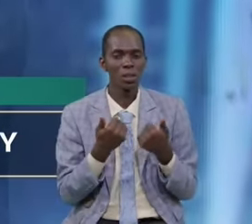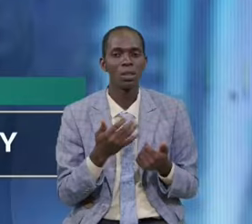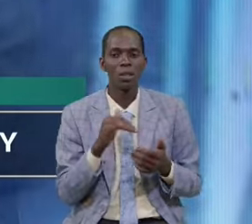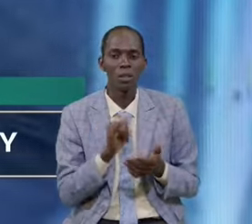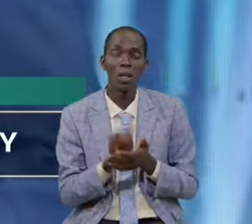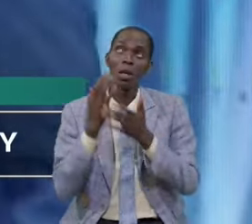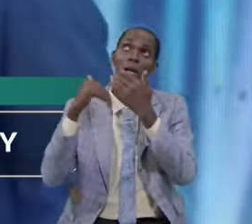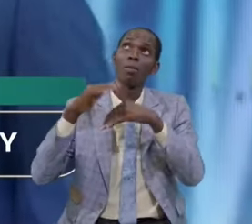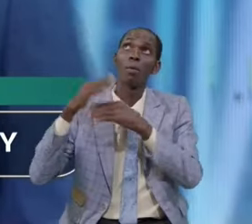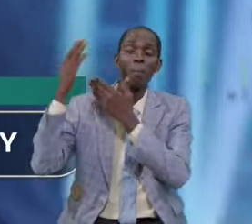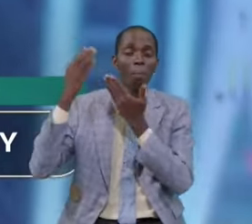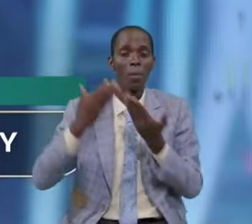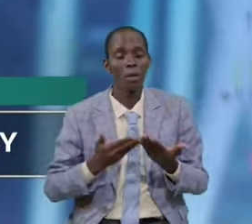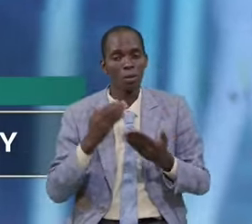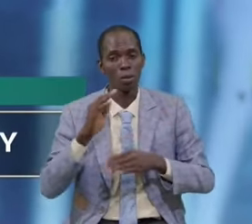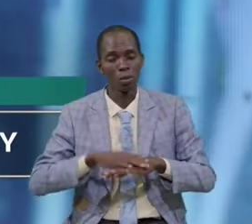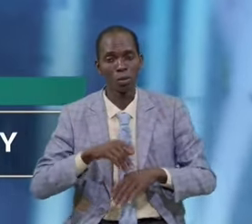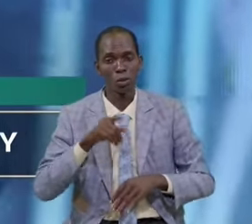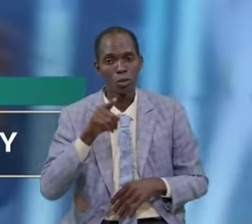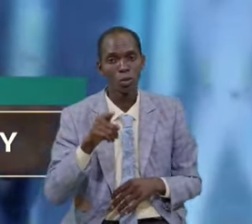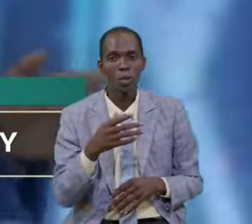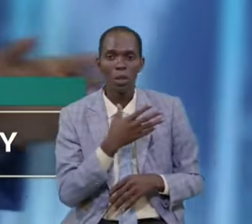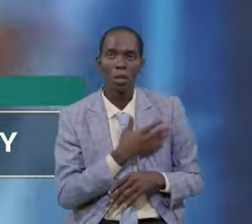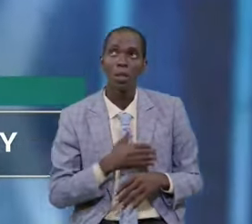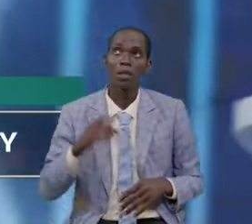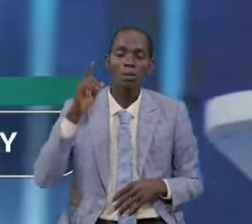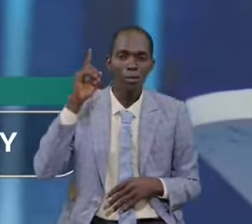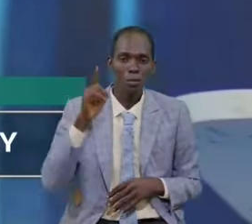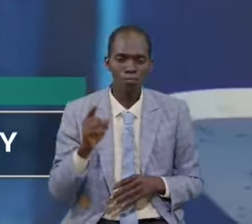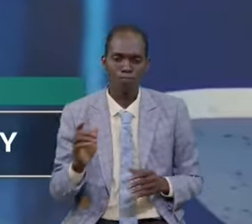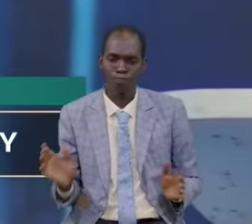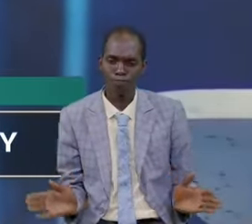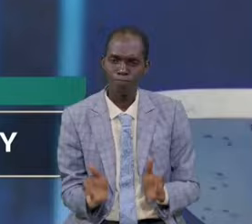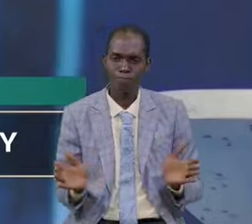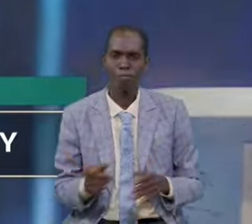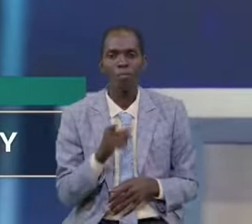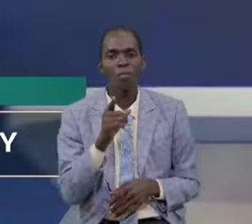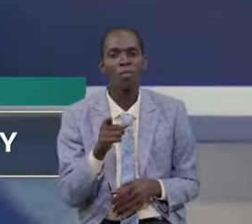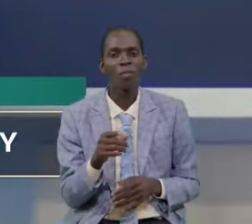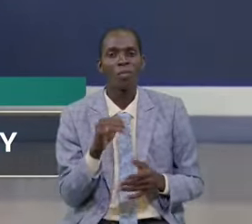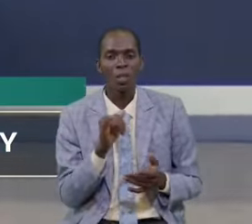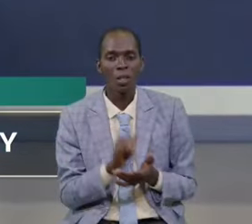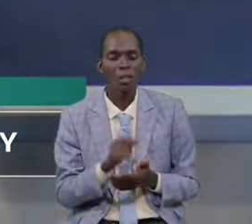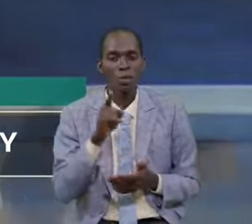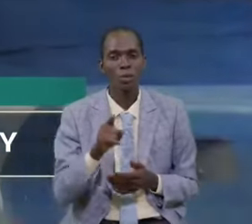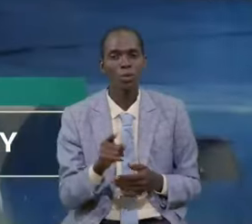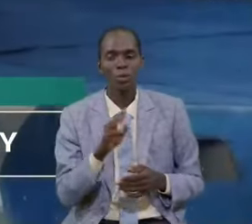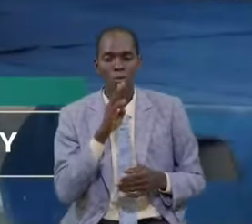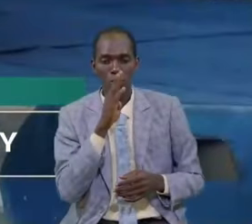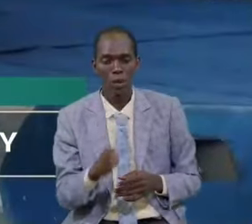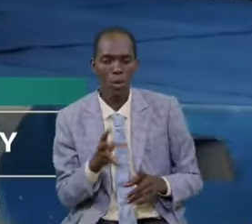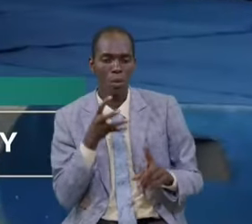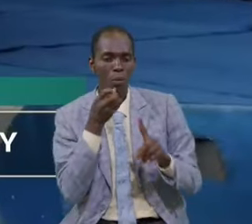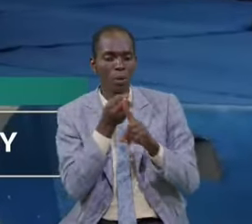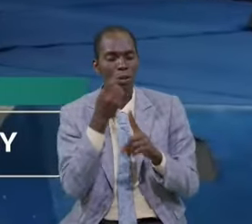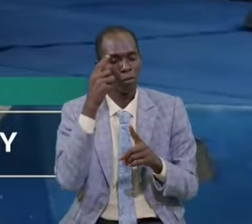chacun. Et il te charge d'être impacté pour la gloire, tu